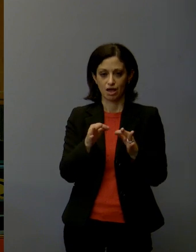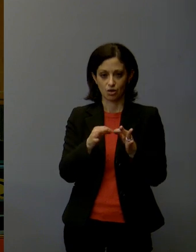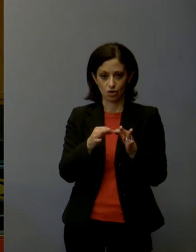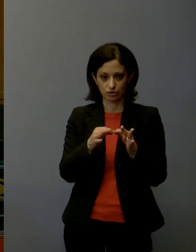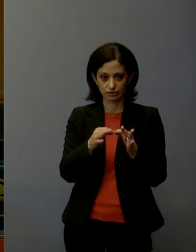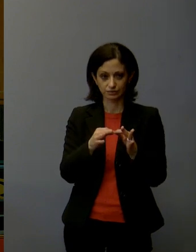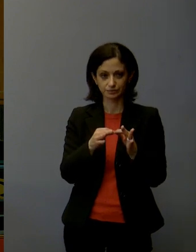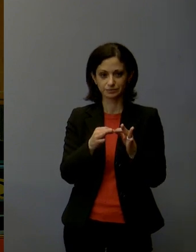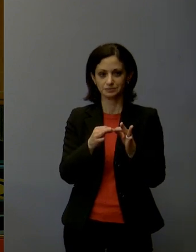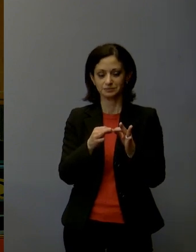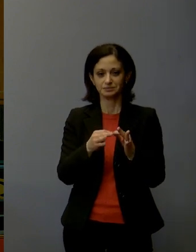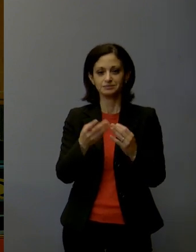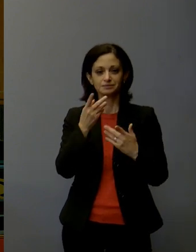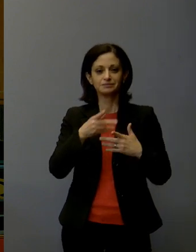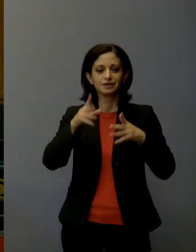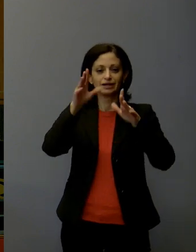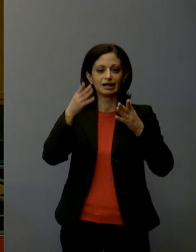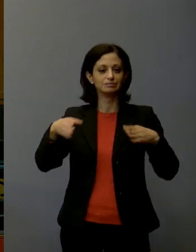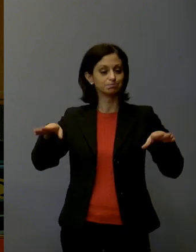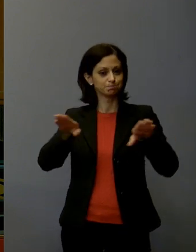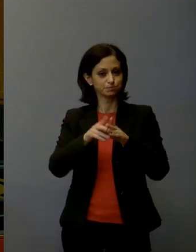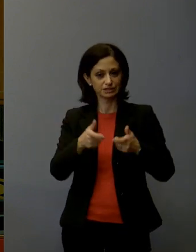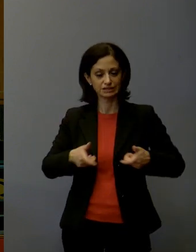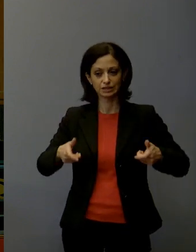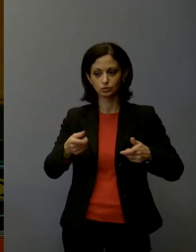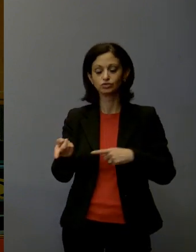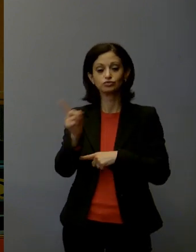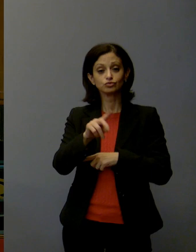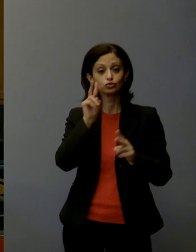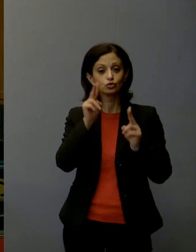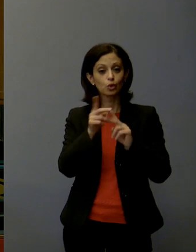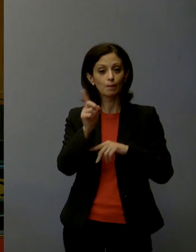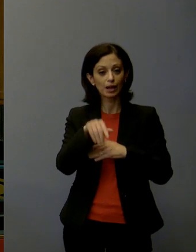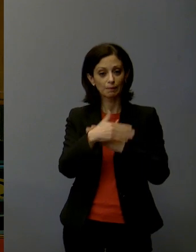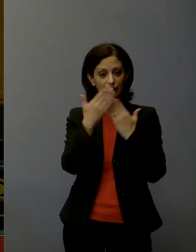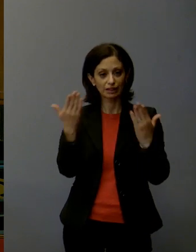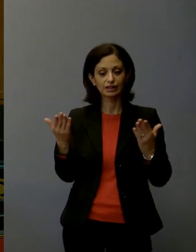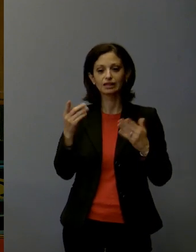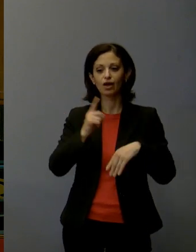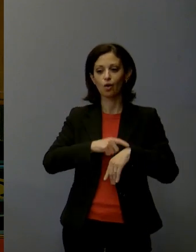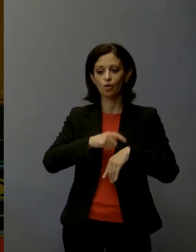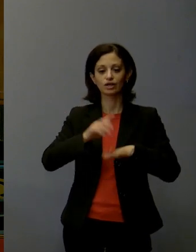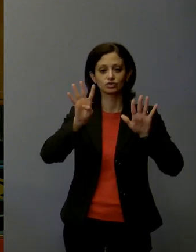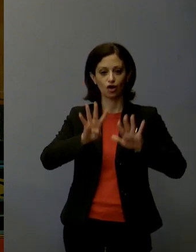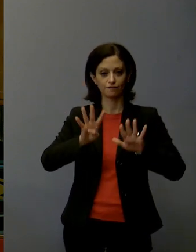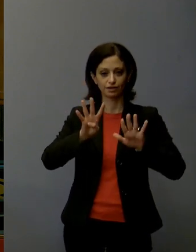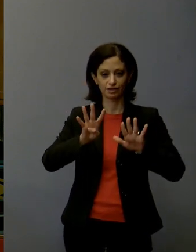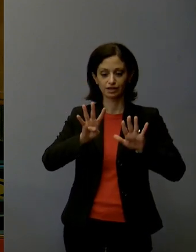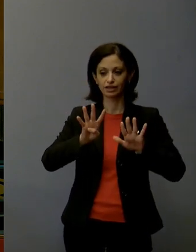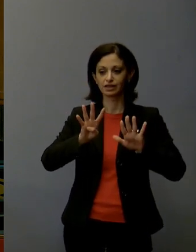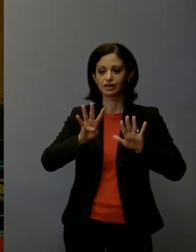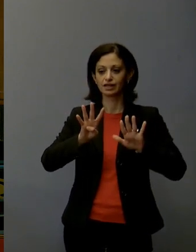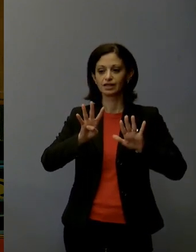accordi chiudiamo chiudiamo la seduta Ci vediamo domattina con orario ore 9:00